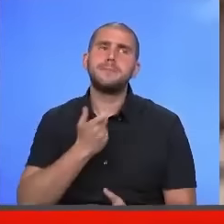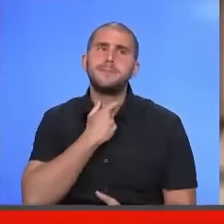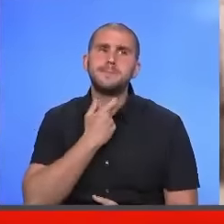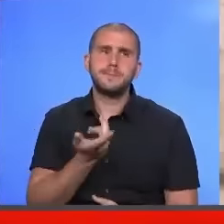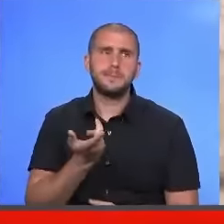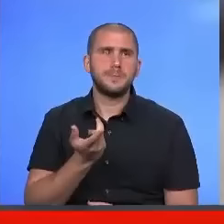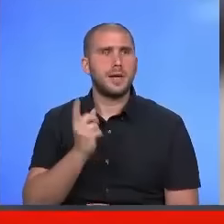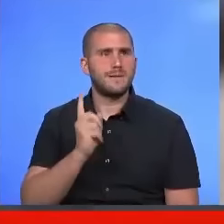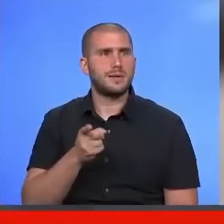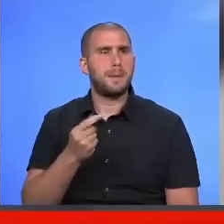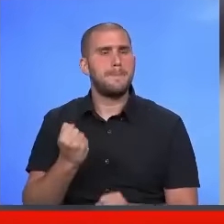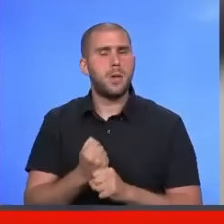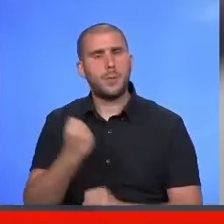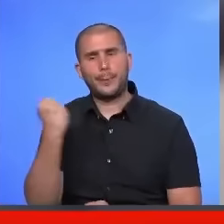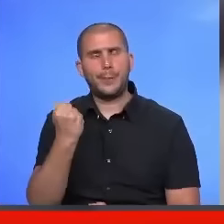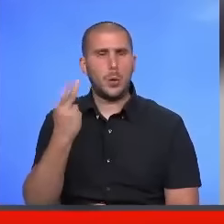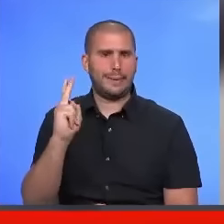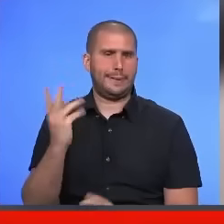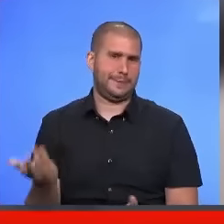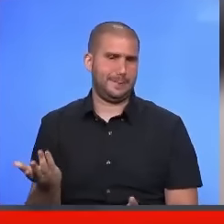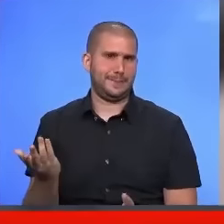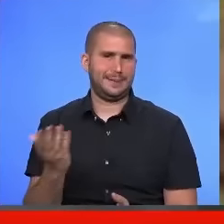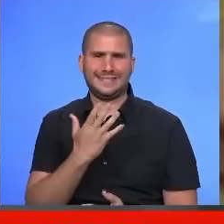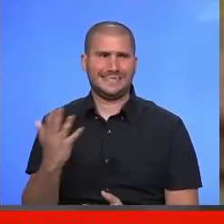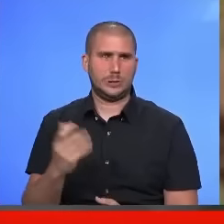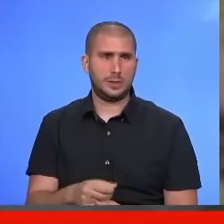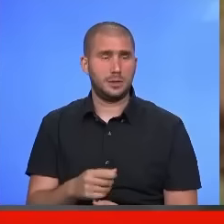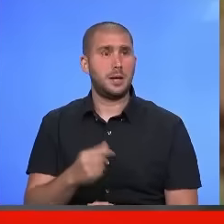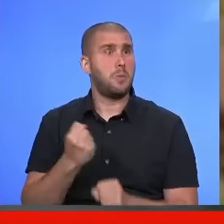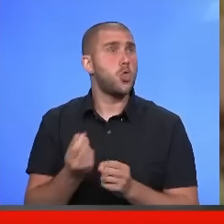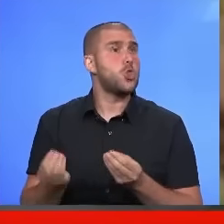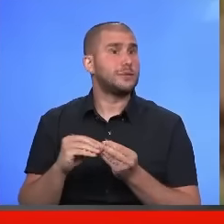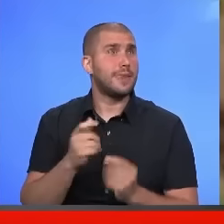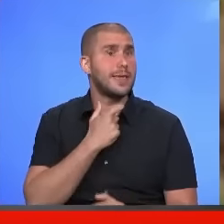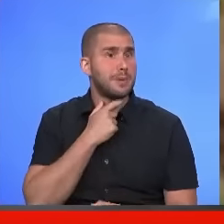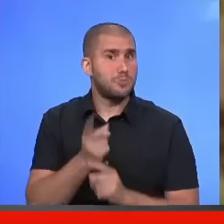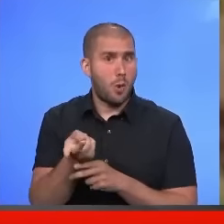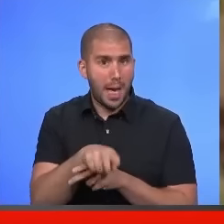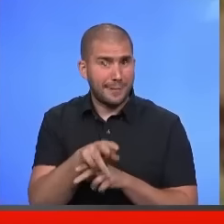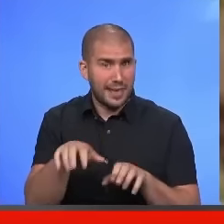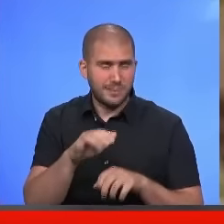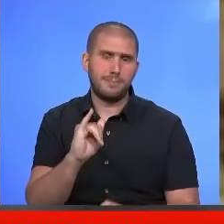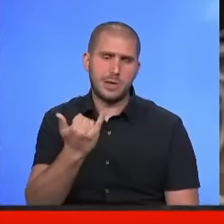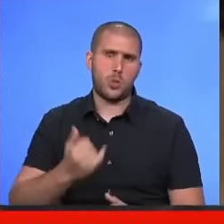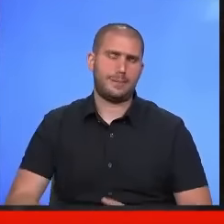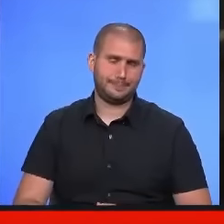אוהבים את זה אבל לנכות בפעולות יותר קיצוניות בפעולות הנוספות האלה אין בריירה אלא להמית כלבים